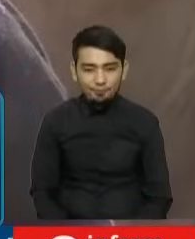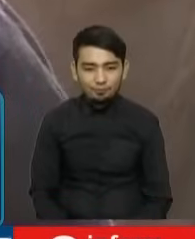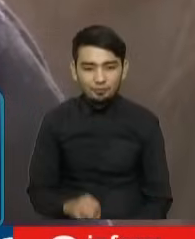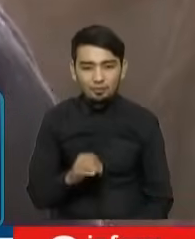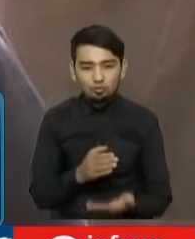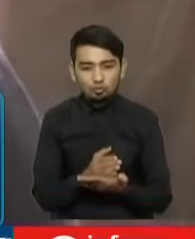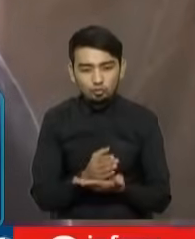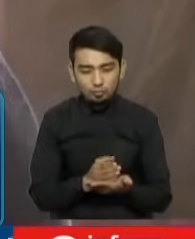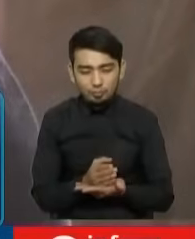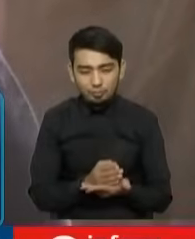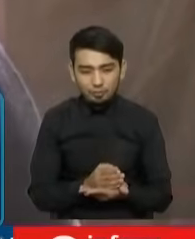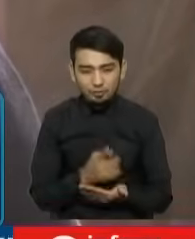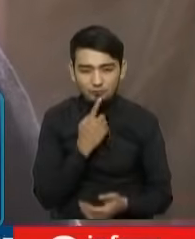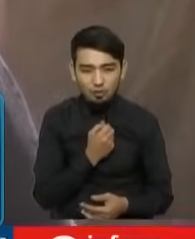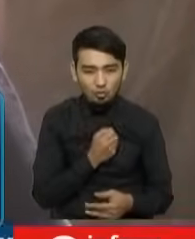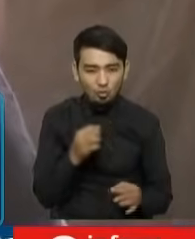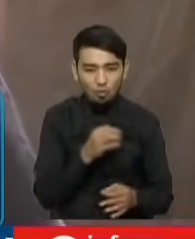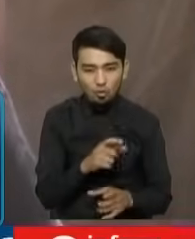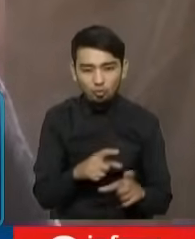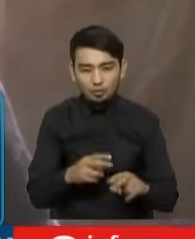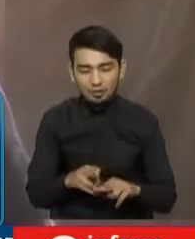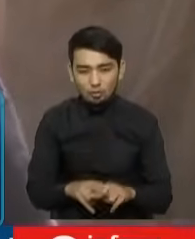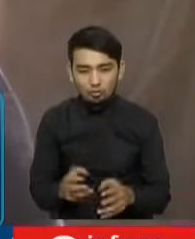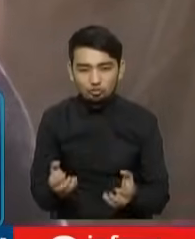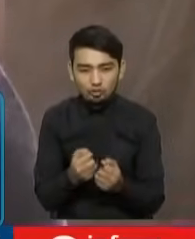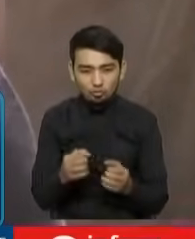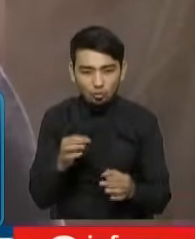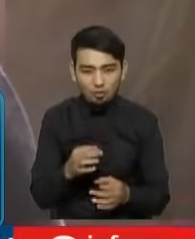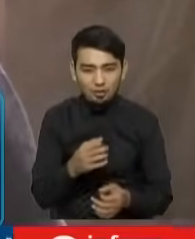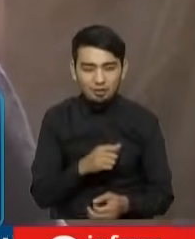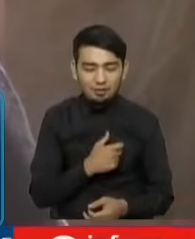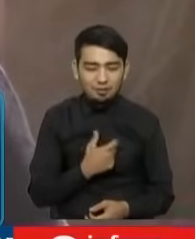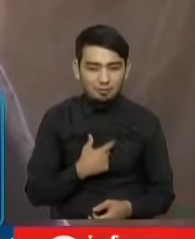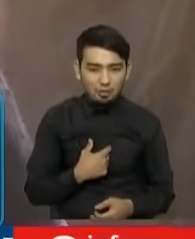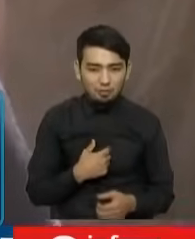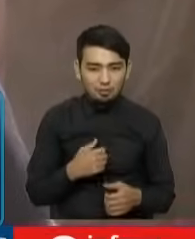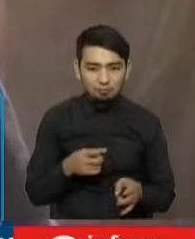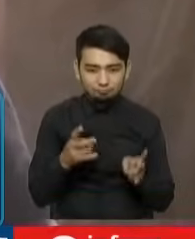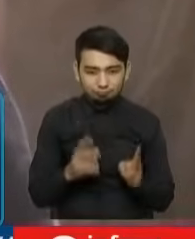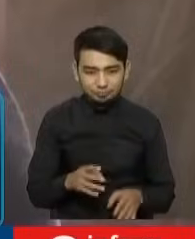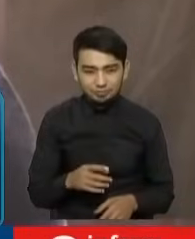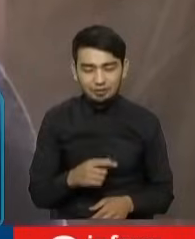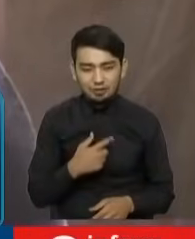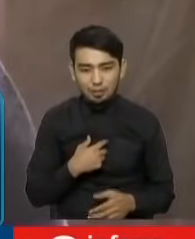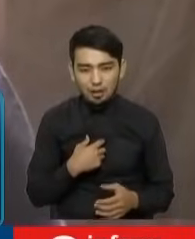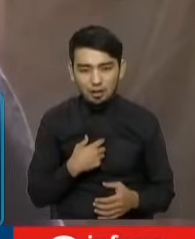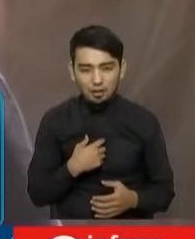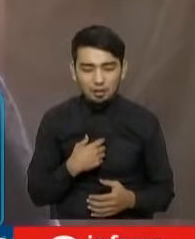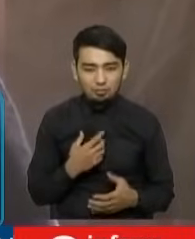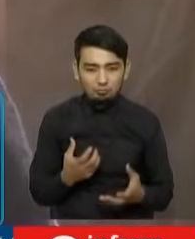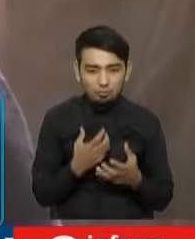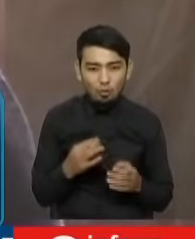служб безопасности, людей, которые жертвуют собой, которые не щадят своих жизней